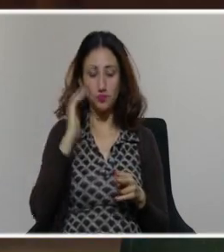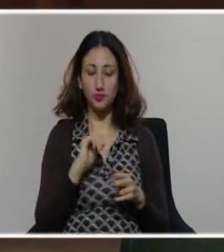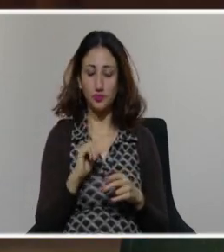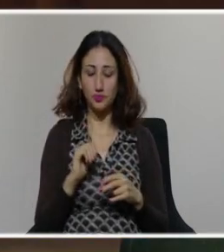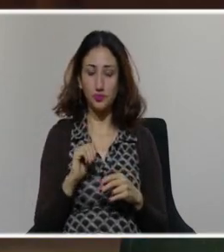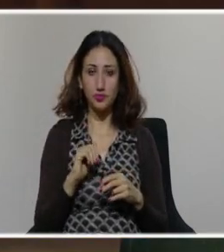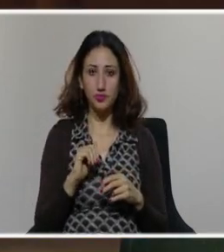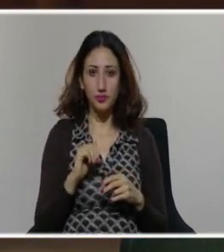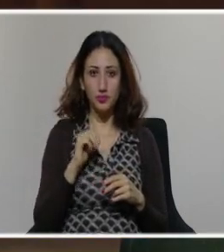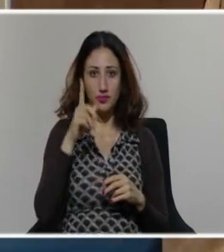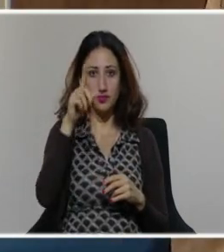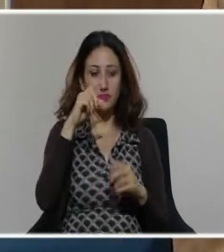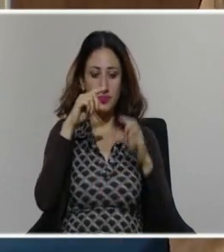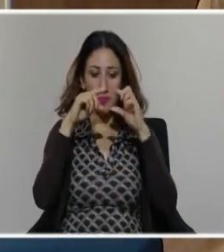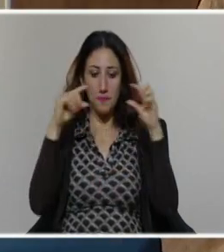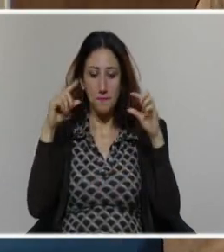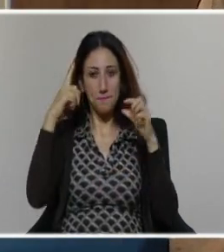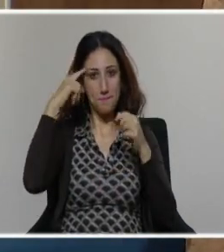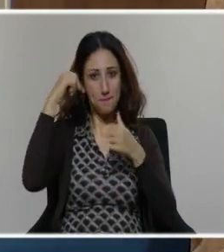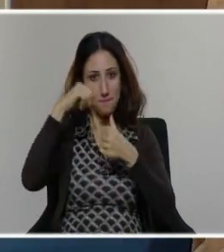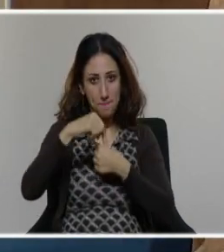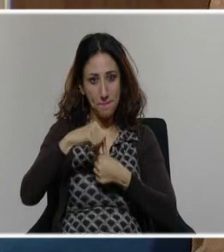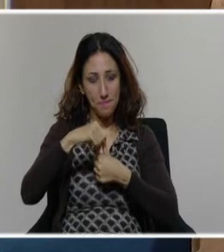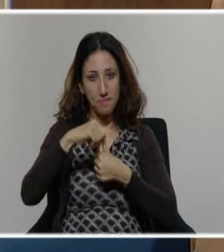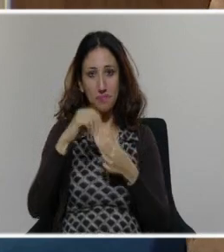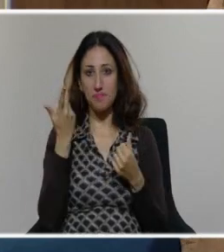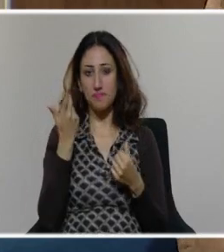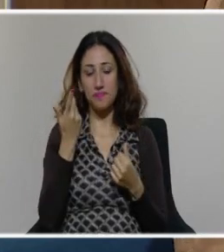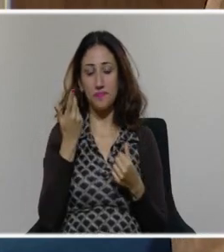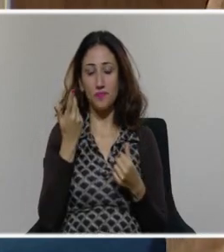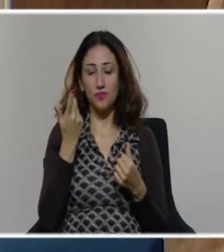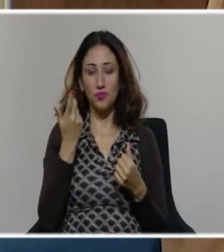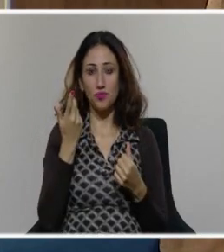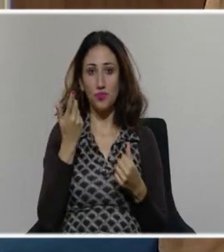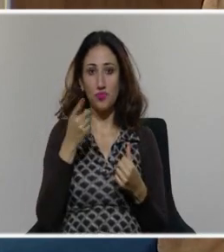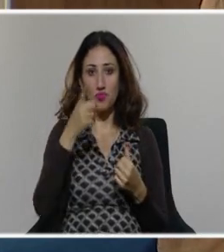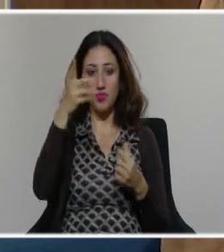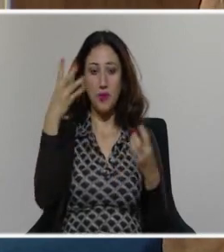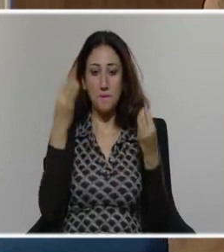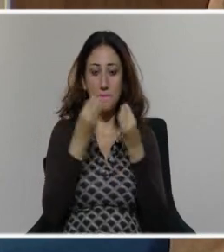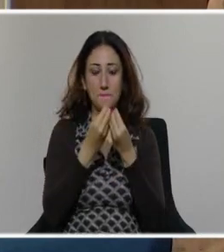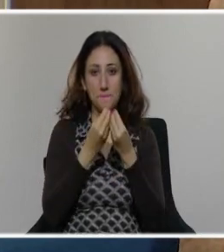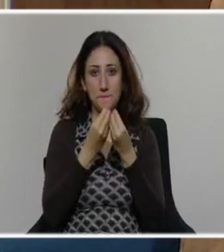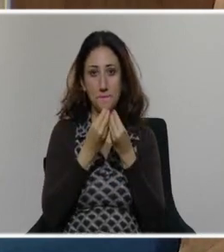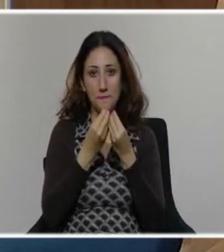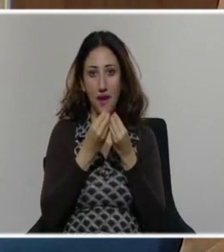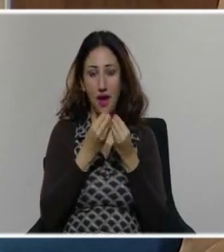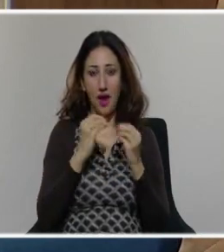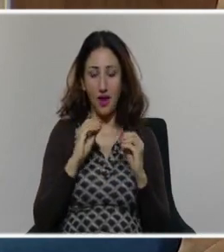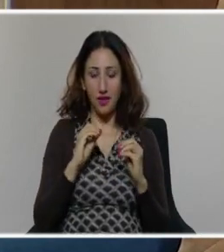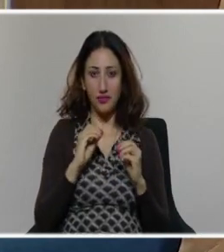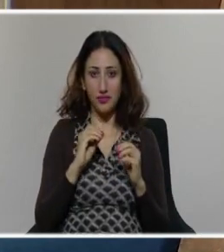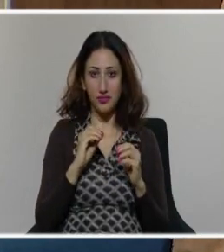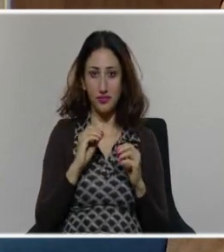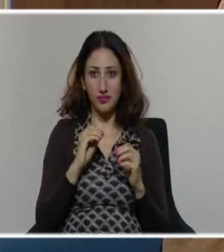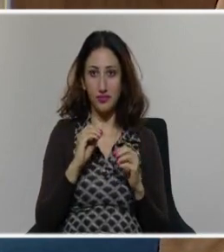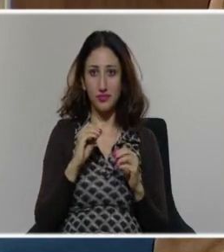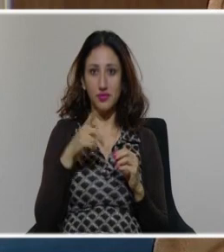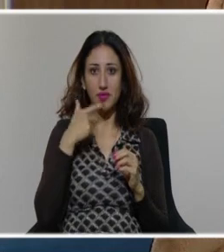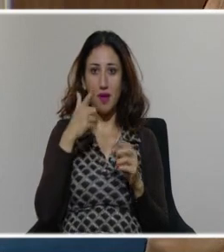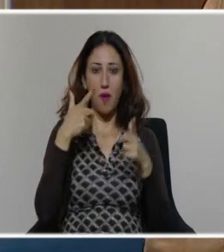ماستر سين بالنسبه لك؟ انا بقول مشهد اللي عمله الاستاذ مجدي ابو عميره بعد النكسه. بعد